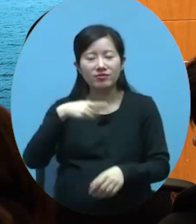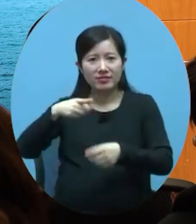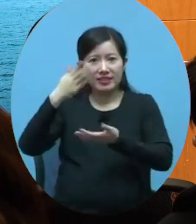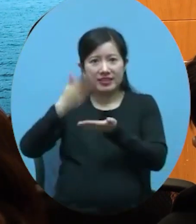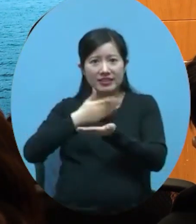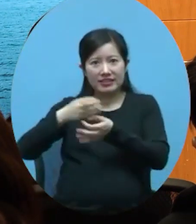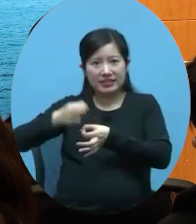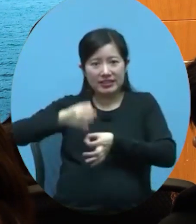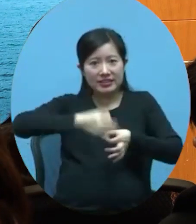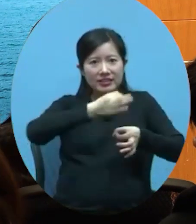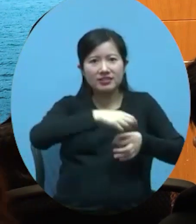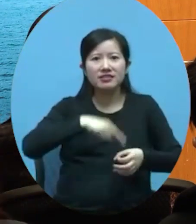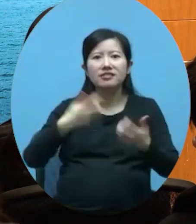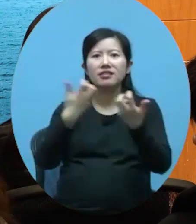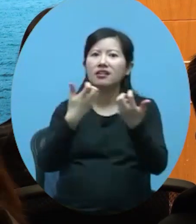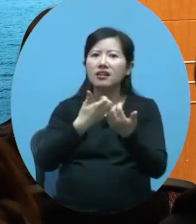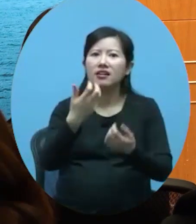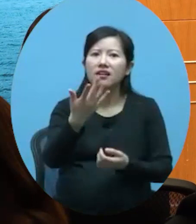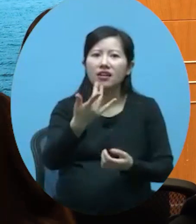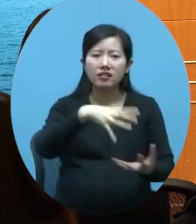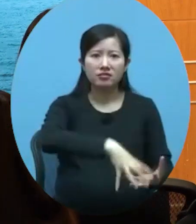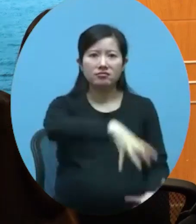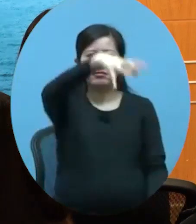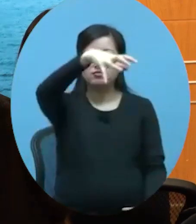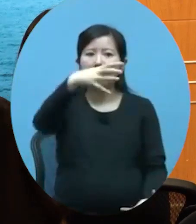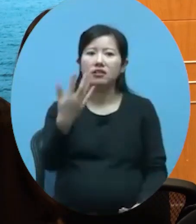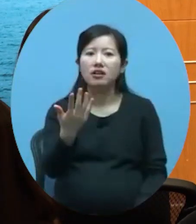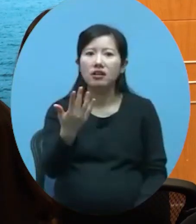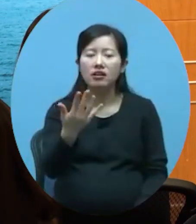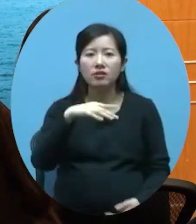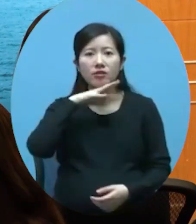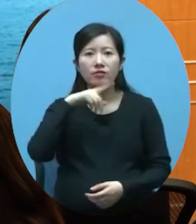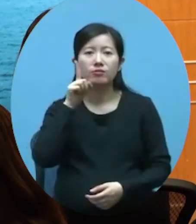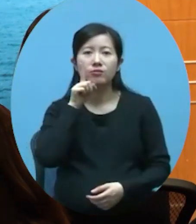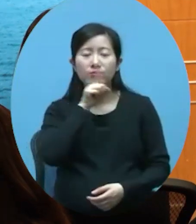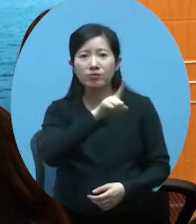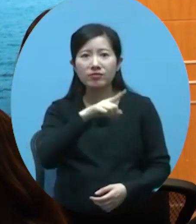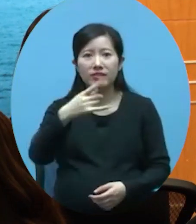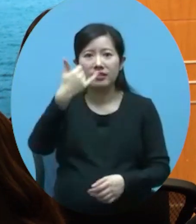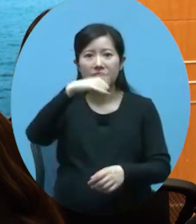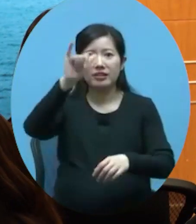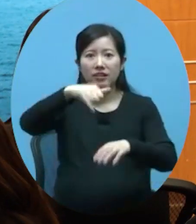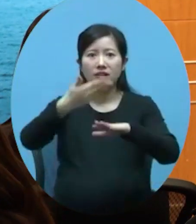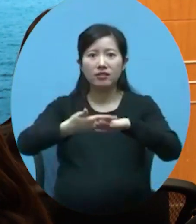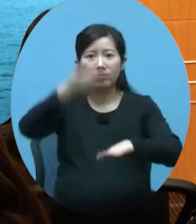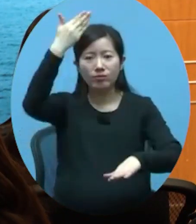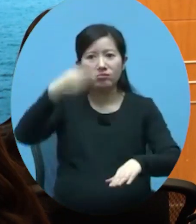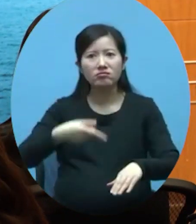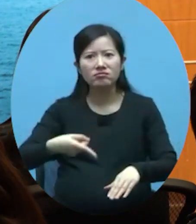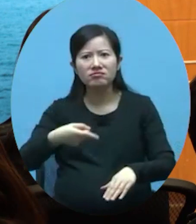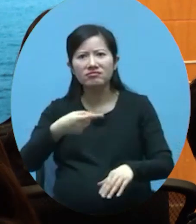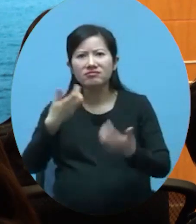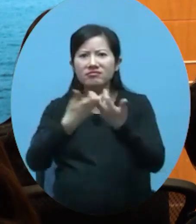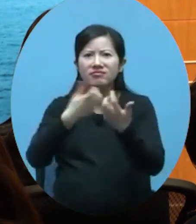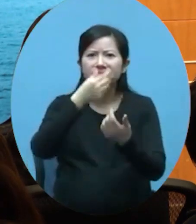是有幾多暫時的存貨那是不是如果一個星期超過五、六千就可能未必夠用呢